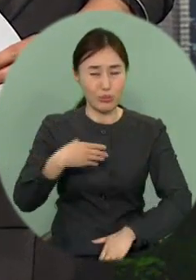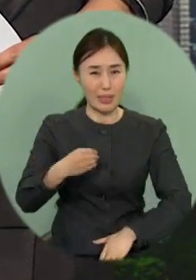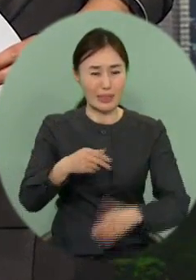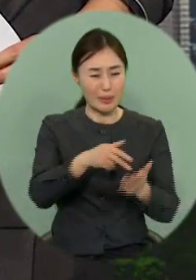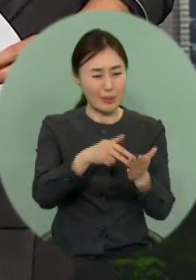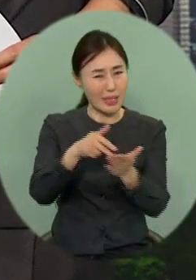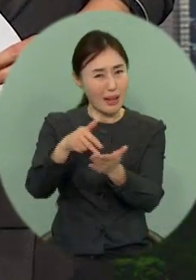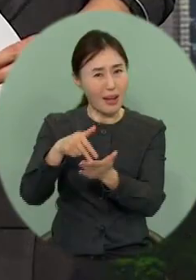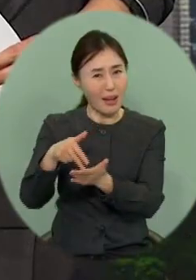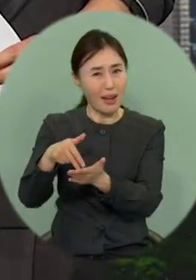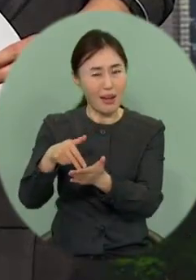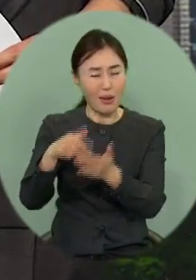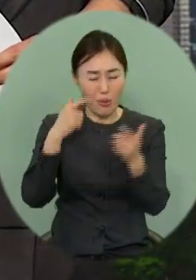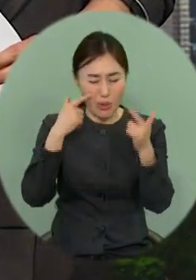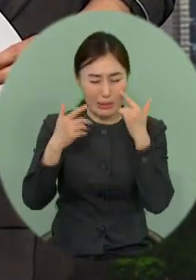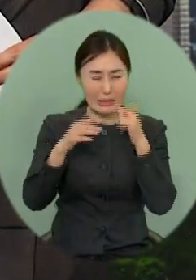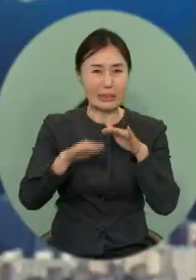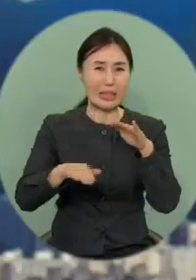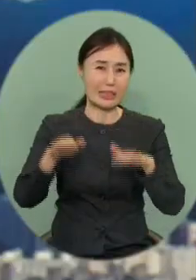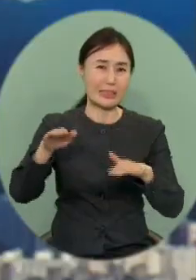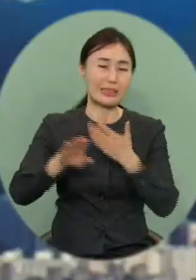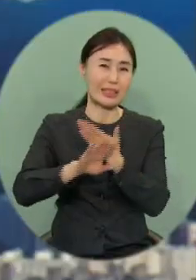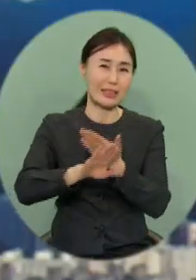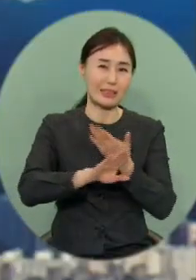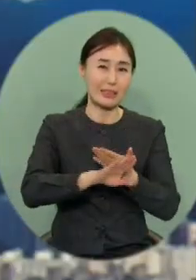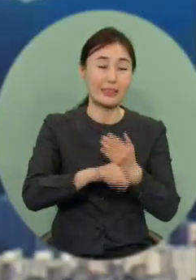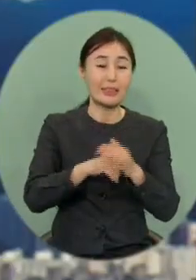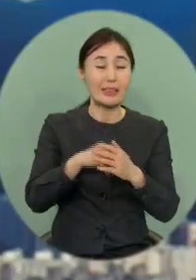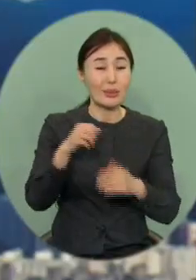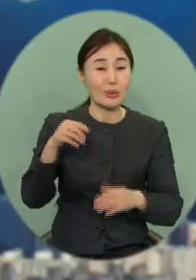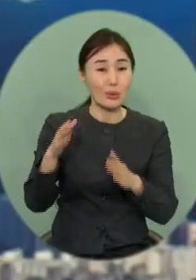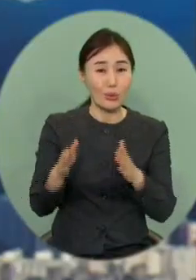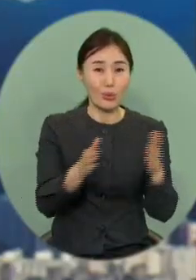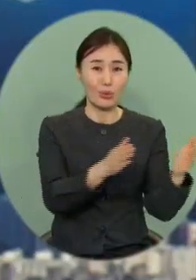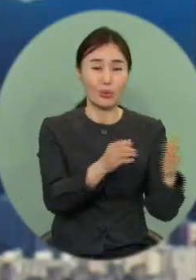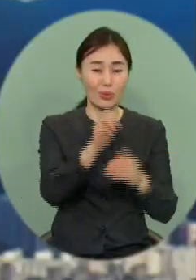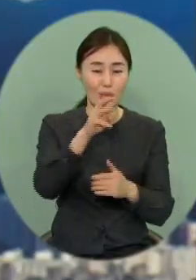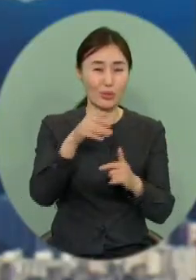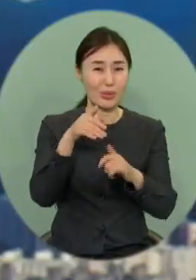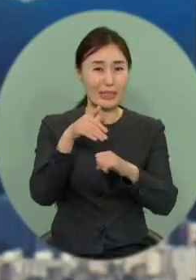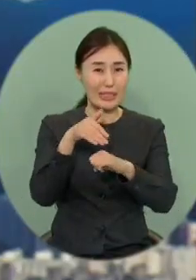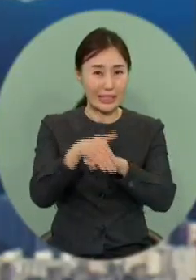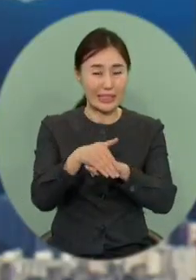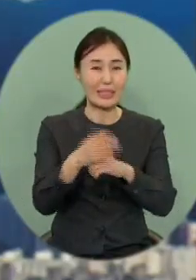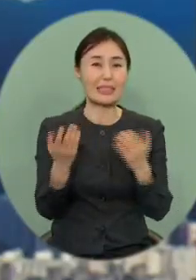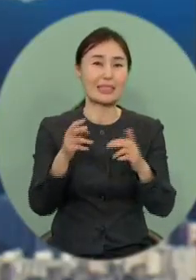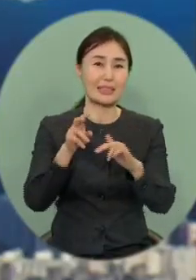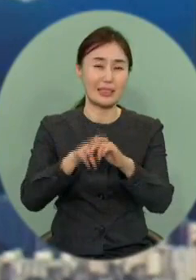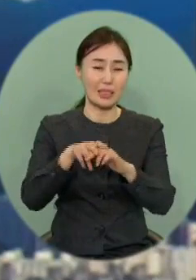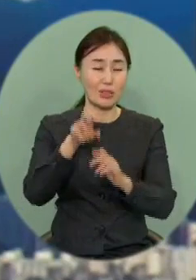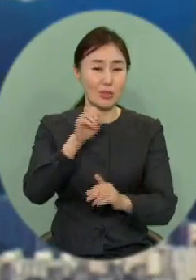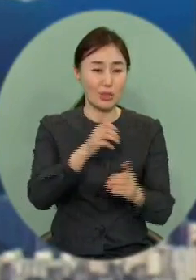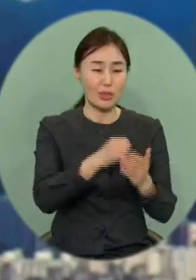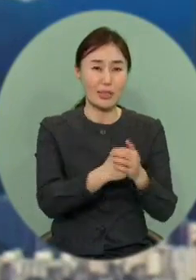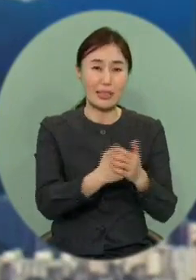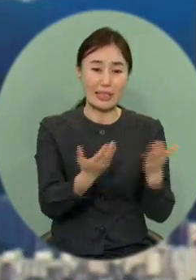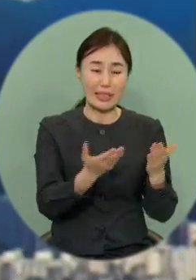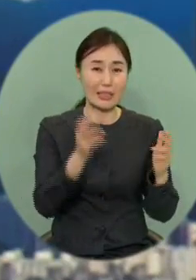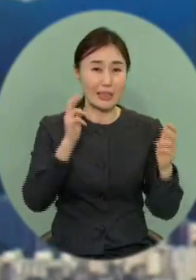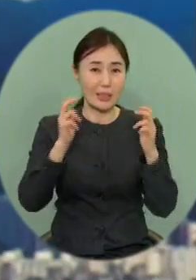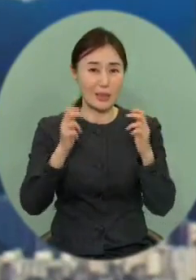의견 차이가 뚜렷해진게 원인으로 분석됩니다 다음으로는 광주형 일자리입니다 광주시가 노사 상생을